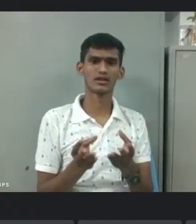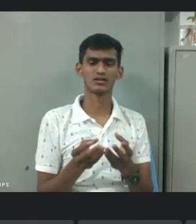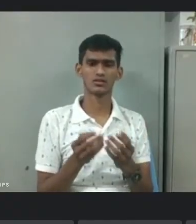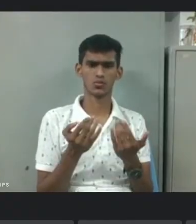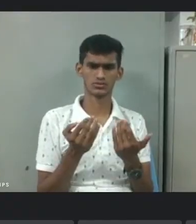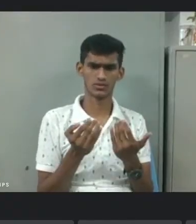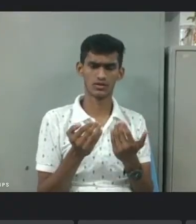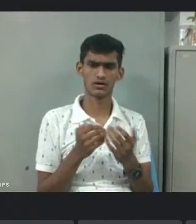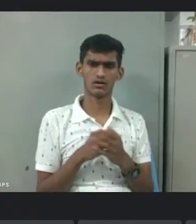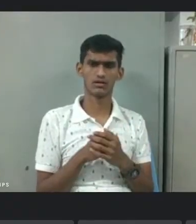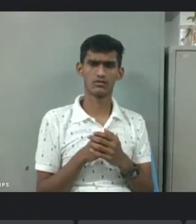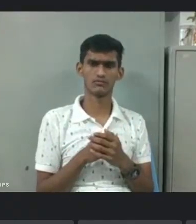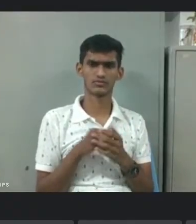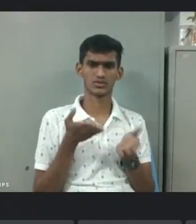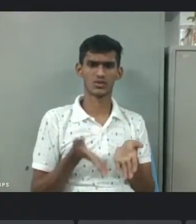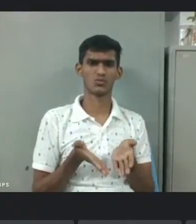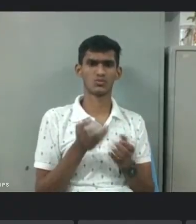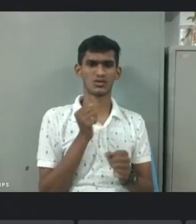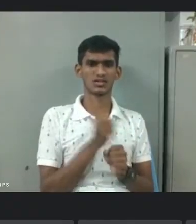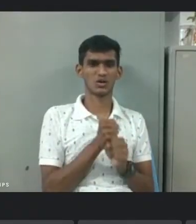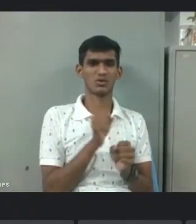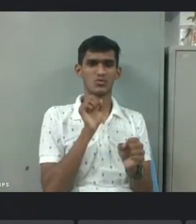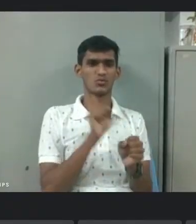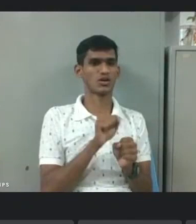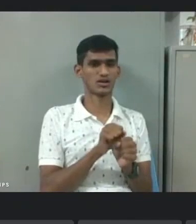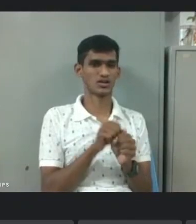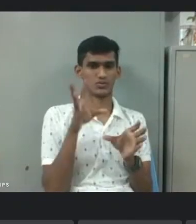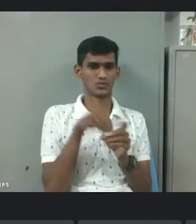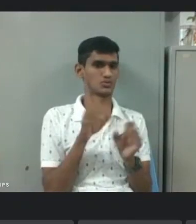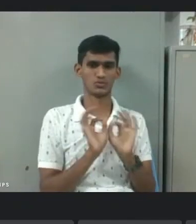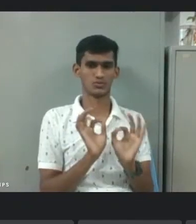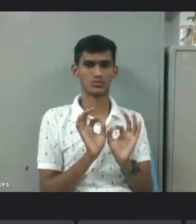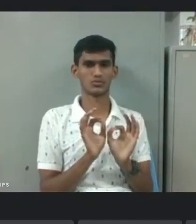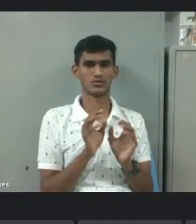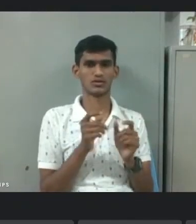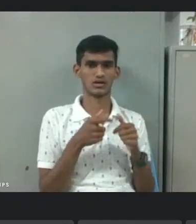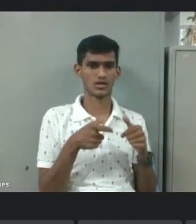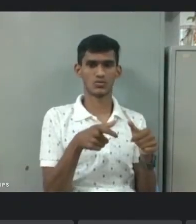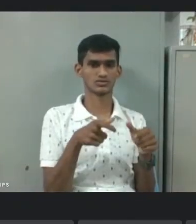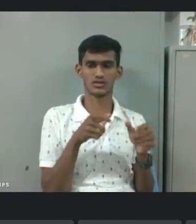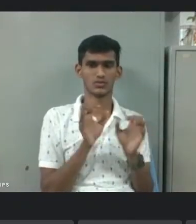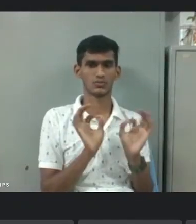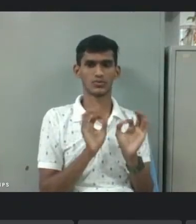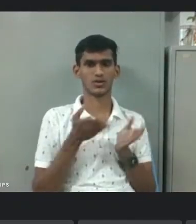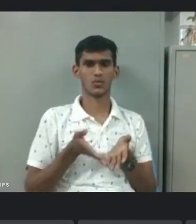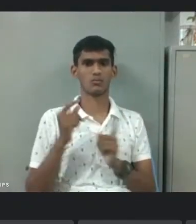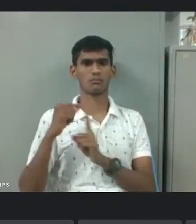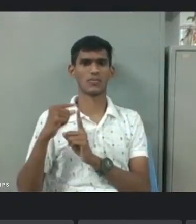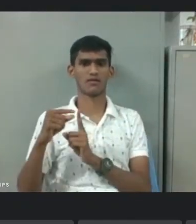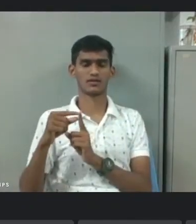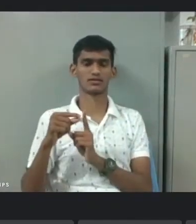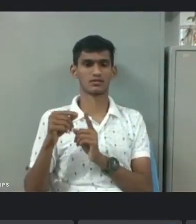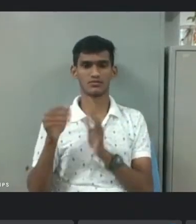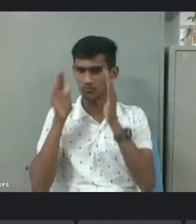അതാണ് ഞാൻ സർക്കാർ സംവിധാനത്തിലുള്ള ഒരാളല്ല. ഞാനിപ്പോൾ പ്രൈവറ്റ് സെക്ടറിലാണ് കൂടുതലും വർക്ക്